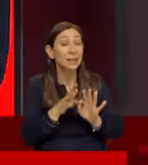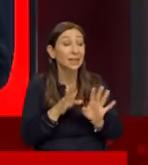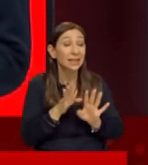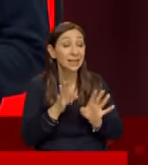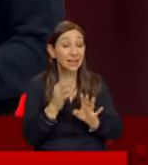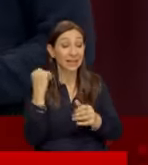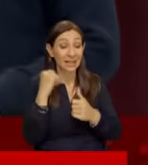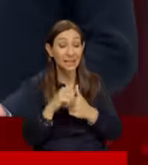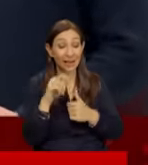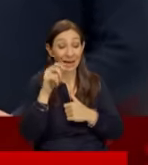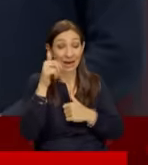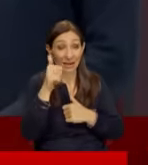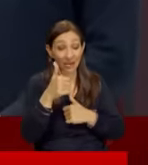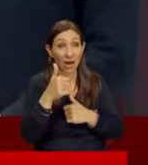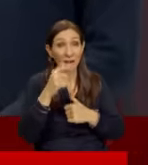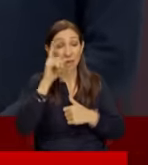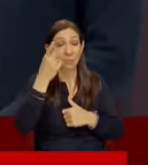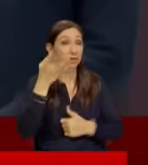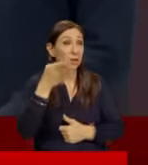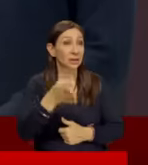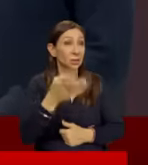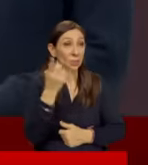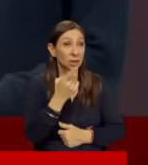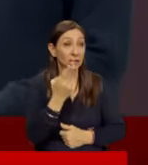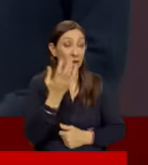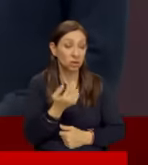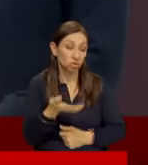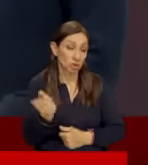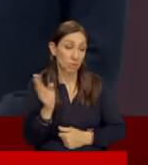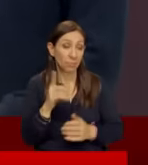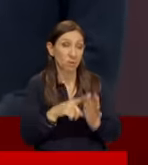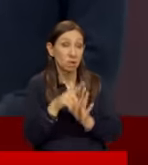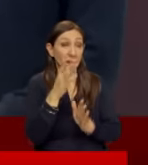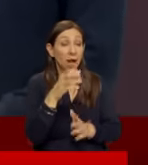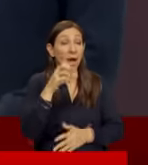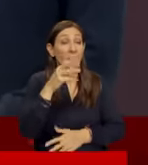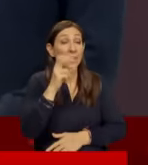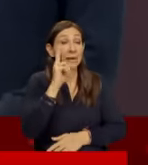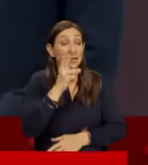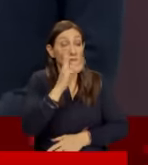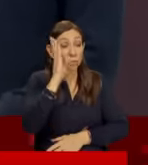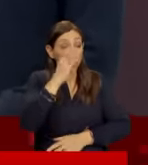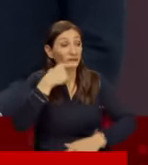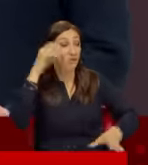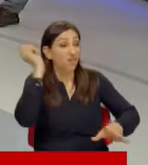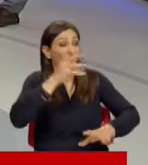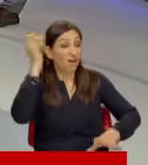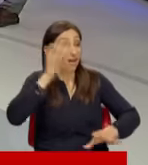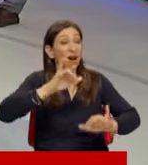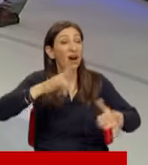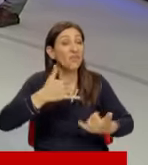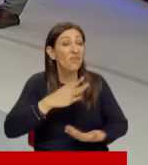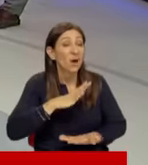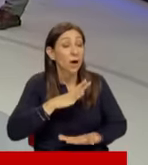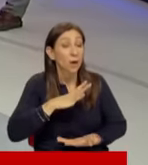Mesela yeniden Refah da özü başına girdi. %7 aldı çıktı ve başarılıdır. Hem de AK Parti tarafından doğrudan hedef de alındı. Evet, sert bir söylemle.